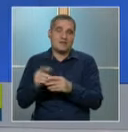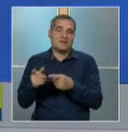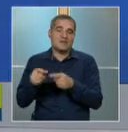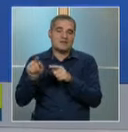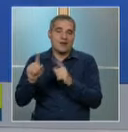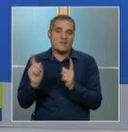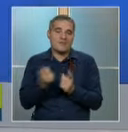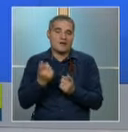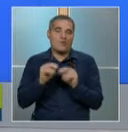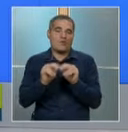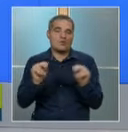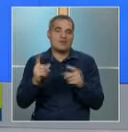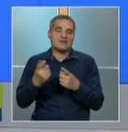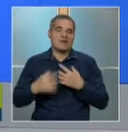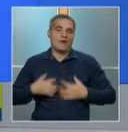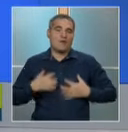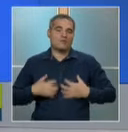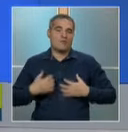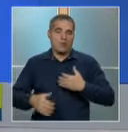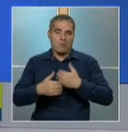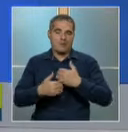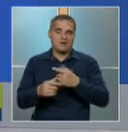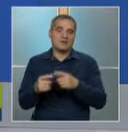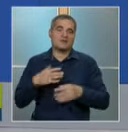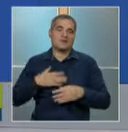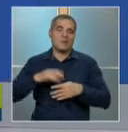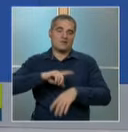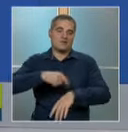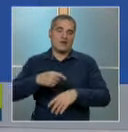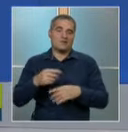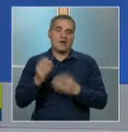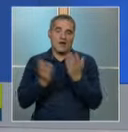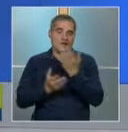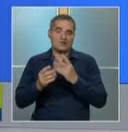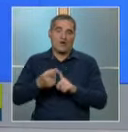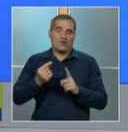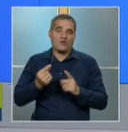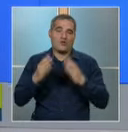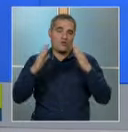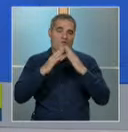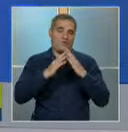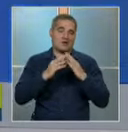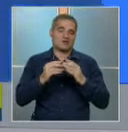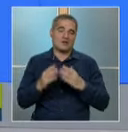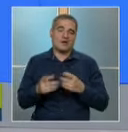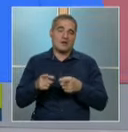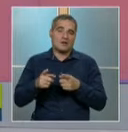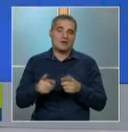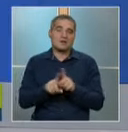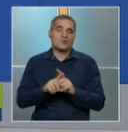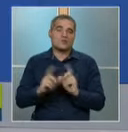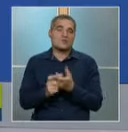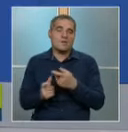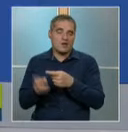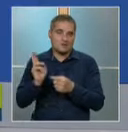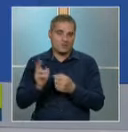на нещо. Те са едва ли не емоционална подкрепа. Ти прекараш в училище повече повече време, отколкото прекараш у вас. Те са ти едва ли не